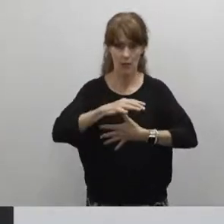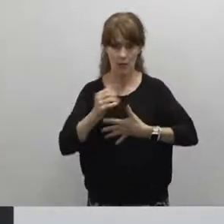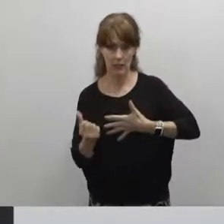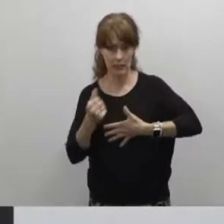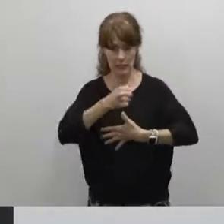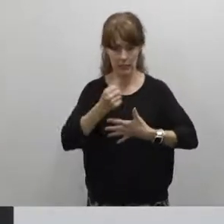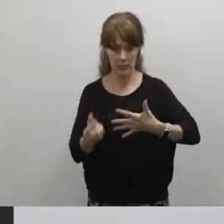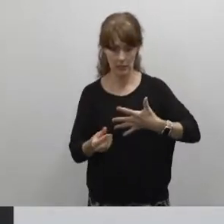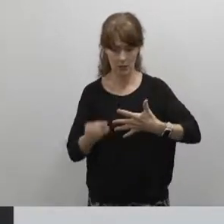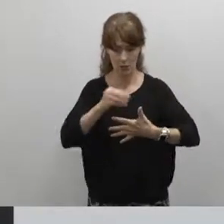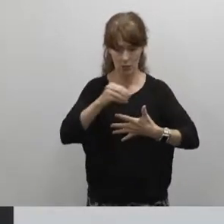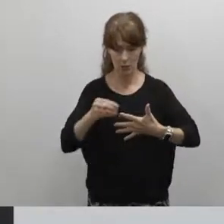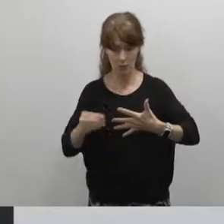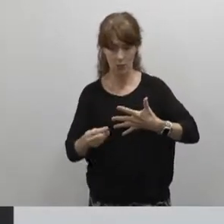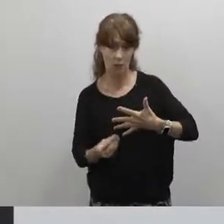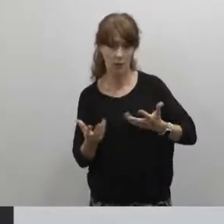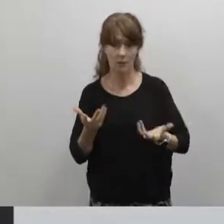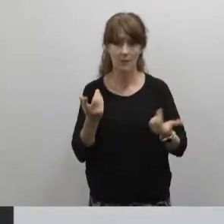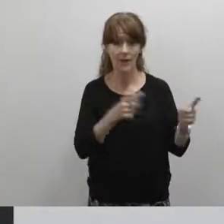mùi